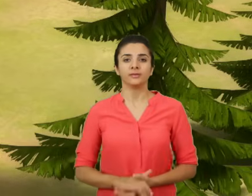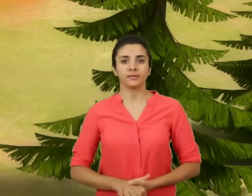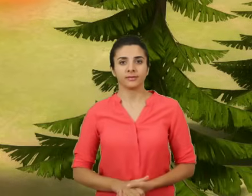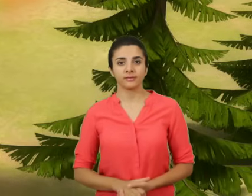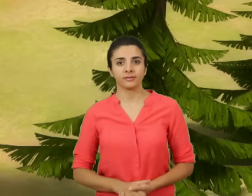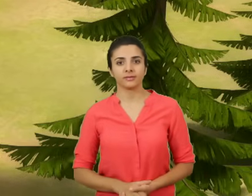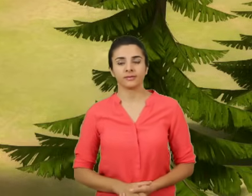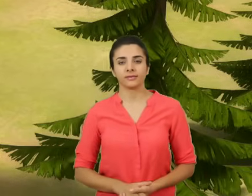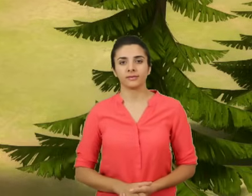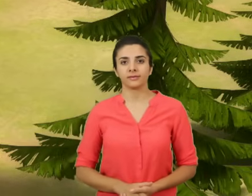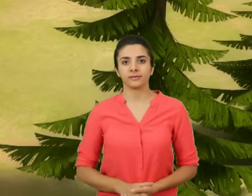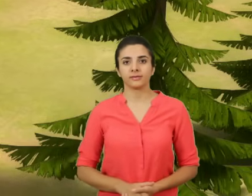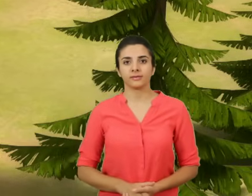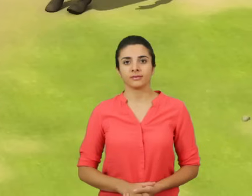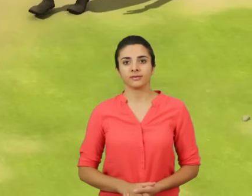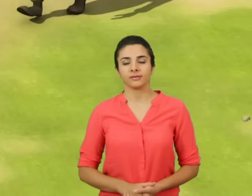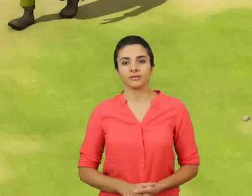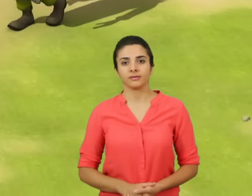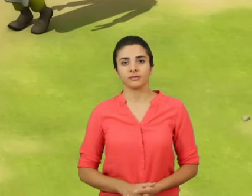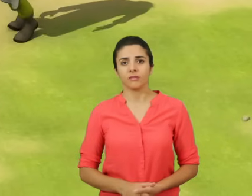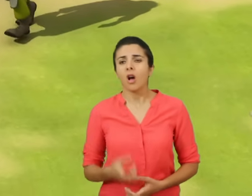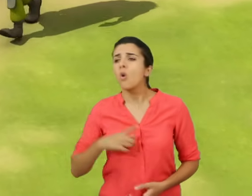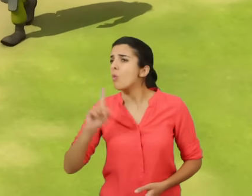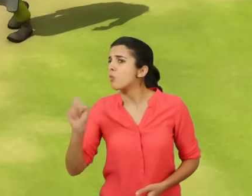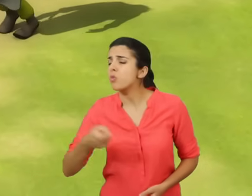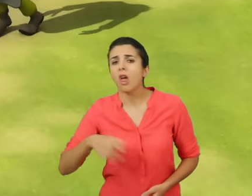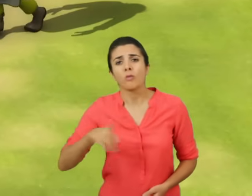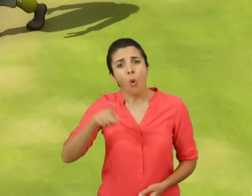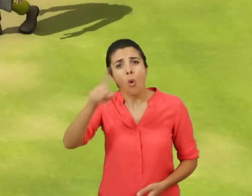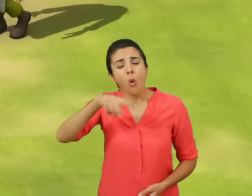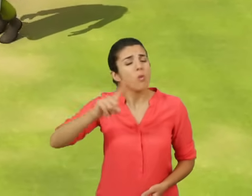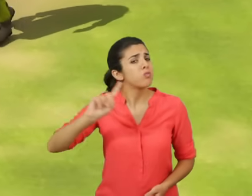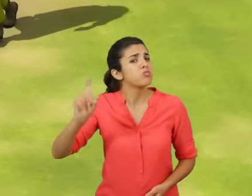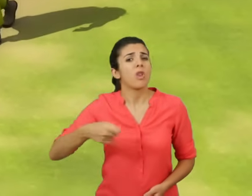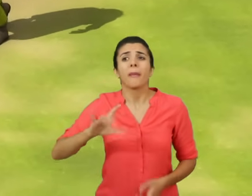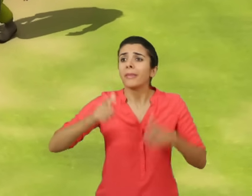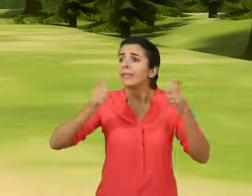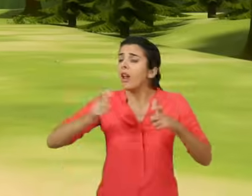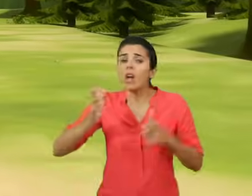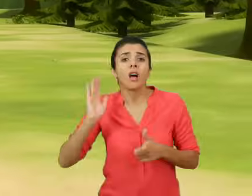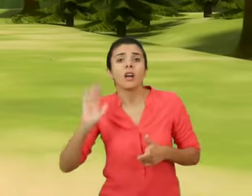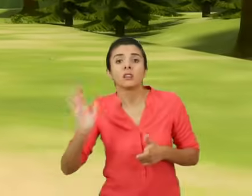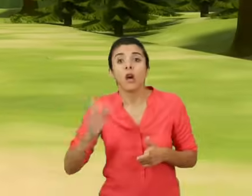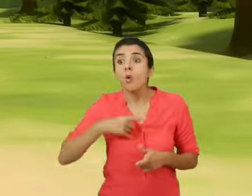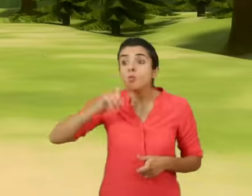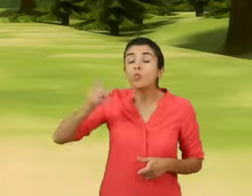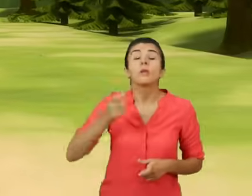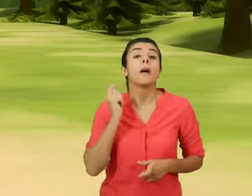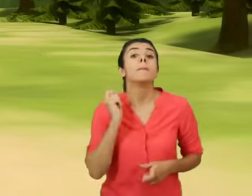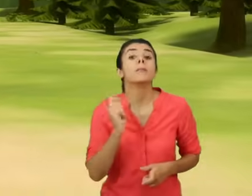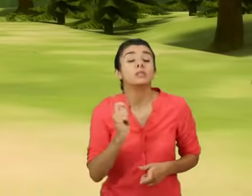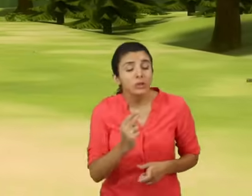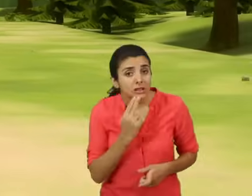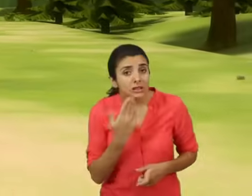Arkalarında yemeklerle dolu sofra belirdi. Bulamayacağız. Onları bulamayacağız. Nereye giderler? Bulmak zorundayız